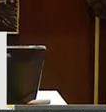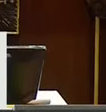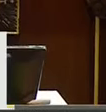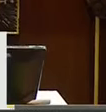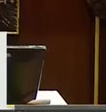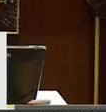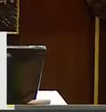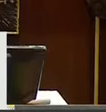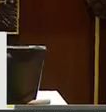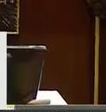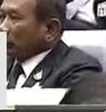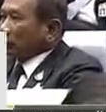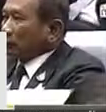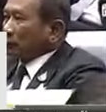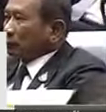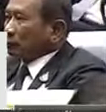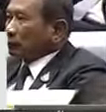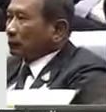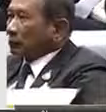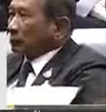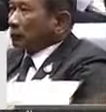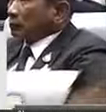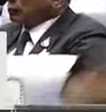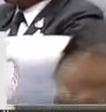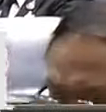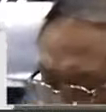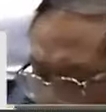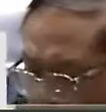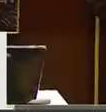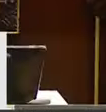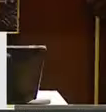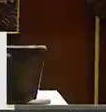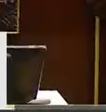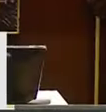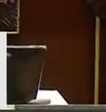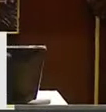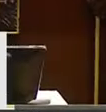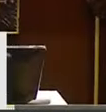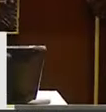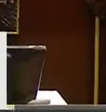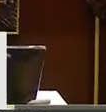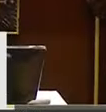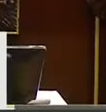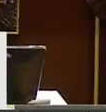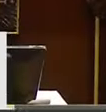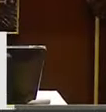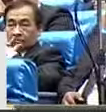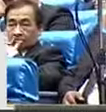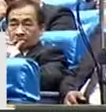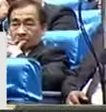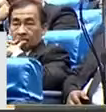ร พลเอกประยุทธ์จันทร์โอชาค่ะ 109พลเอกฉัตรเฉลิมเฉลิมสุ